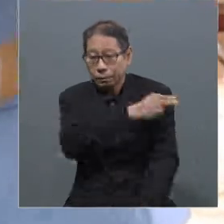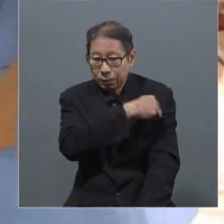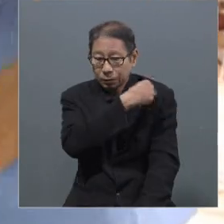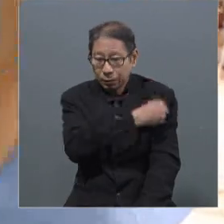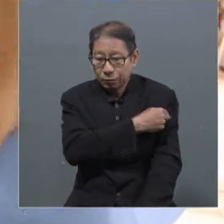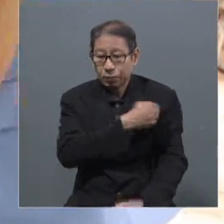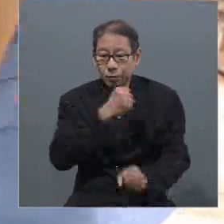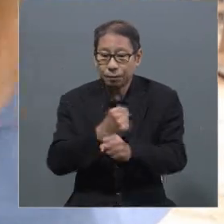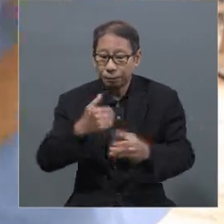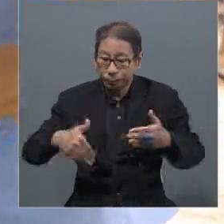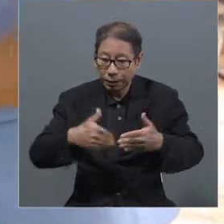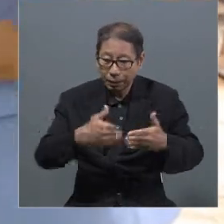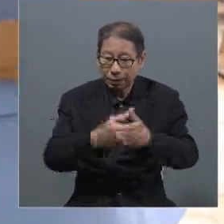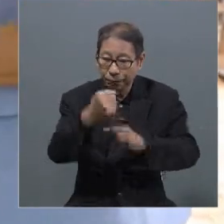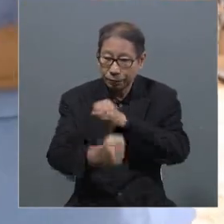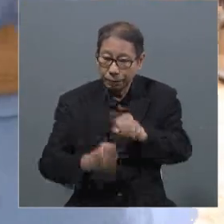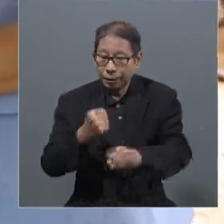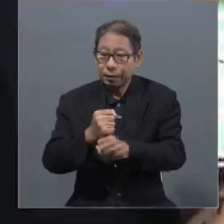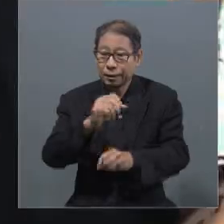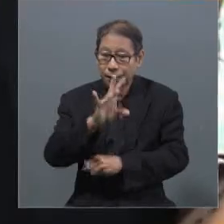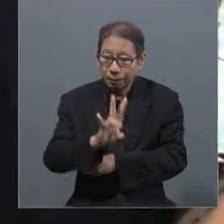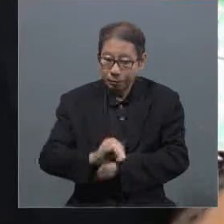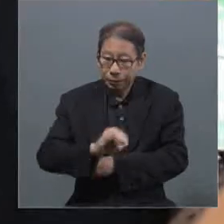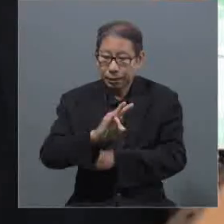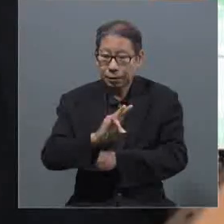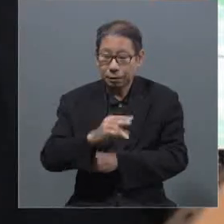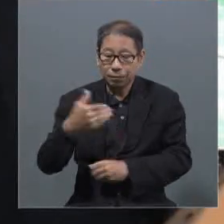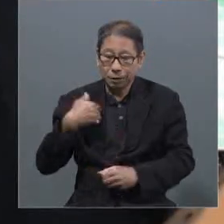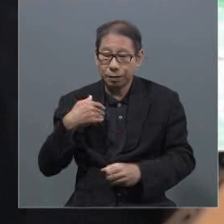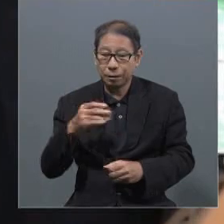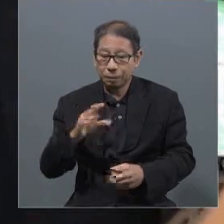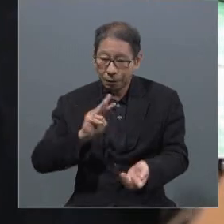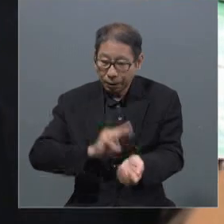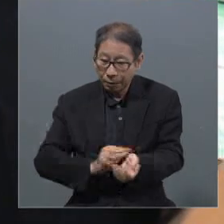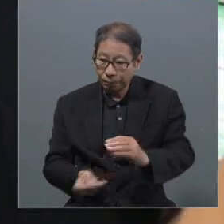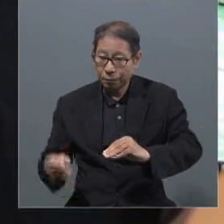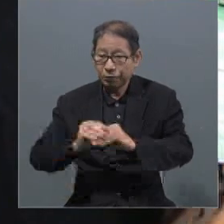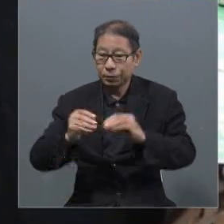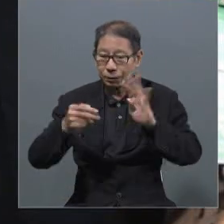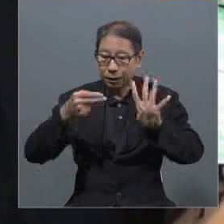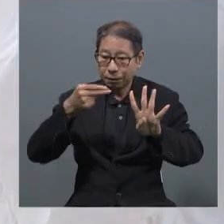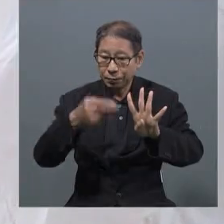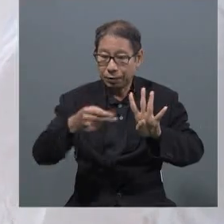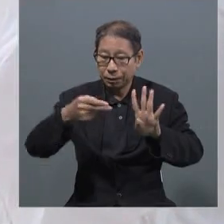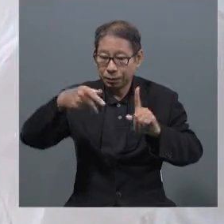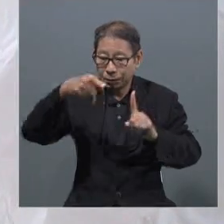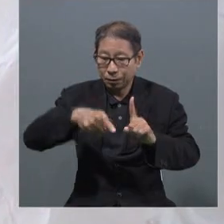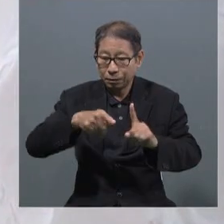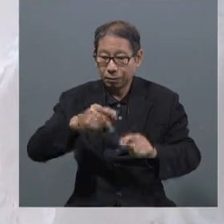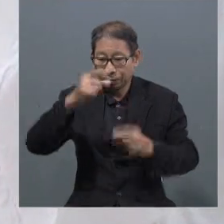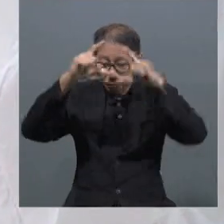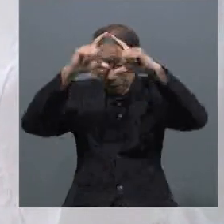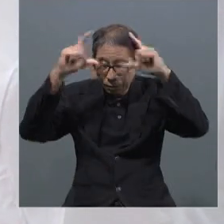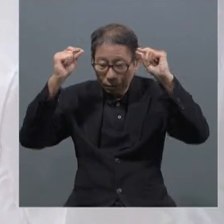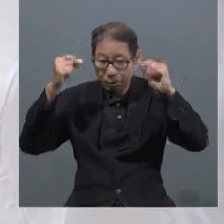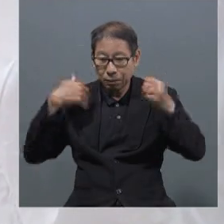แผนในปี 2577ประเมินว่าควรจะต้องมีแพทย์เพิ่มอีก 41,000คนพยาบาล 57,000คน